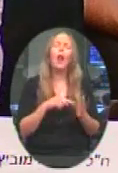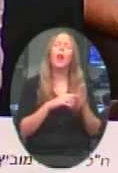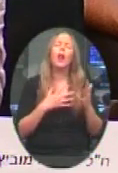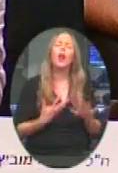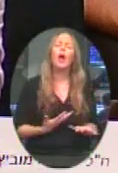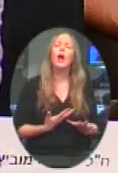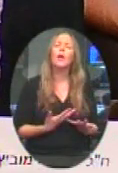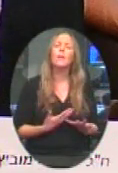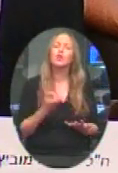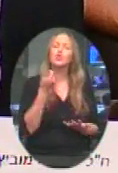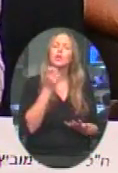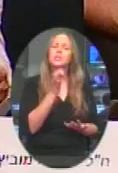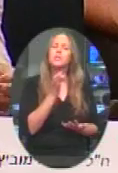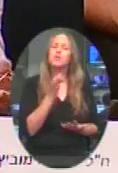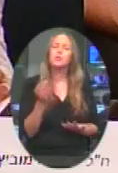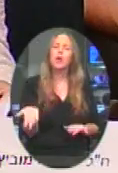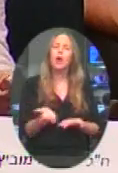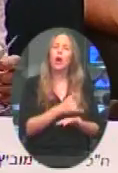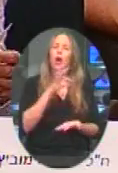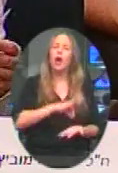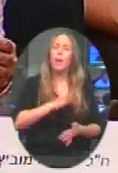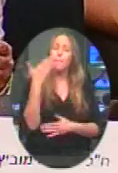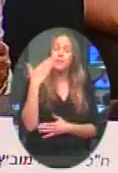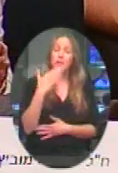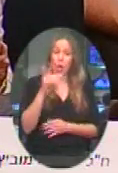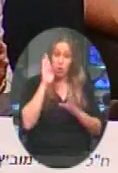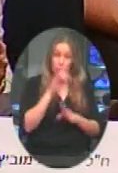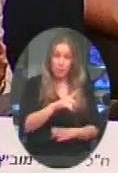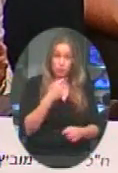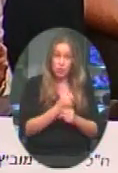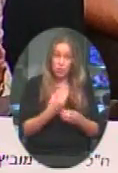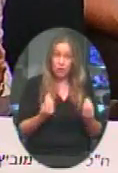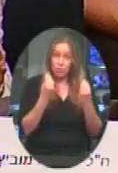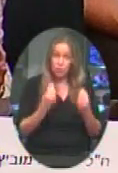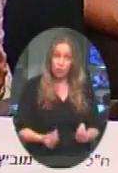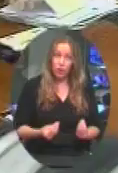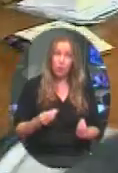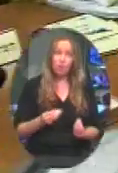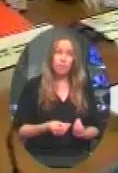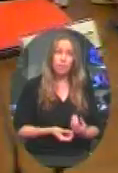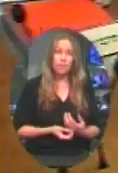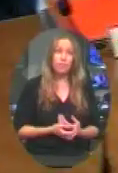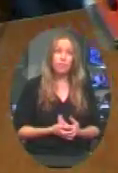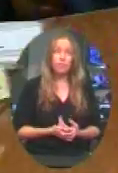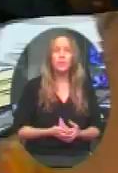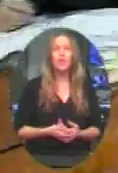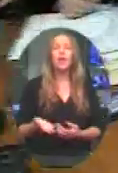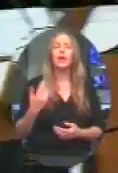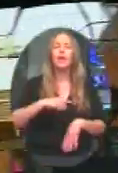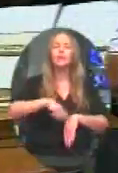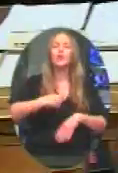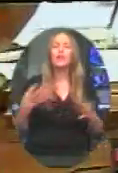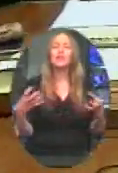למה שהכסף הזה ילך למדינה? את סומכת עליהם שהם יעשו עם זה דברים טובים? בואי... גם אם שעת התכנסות